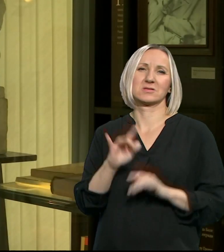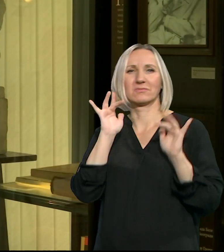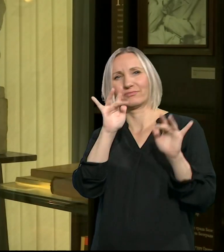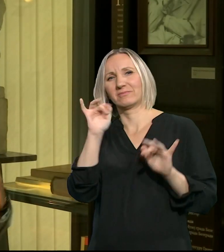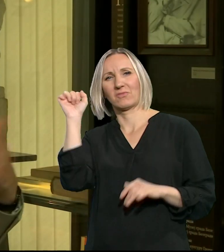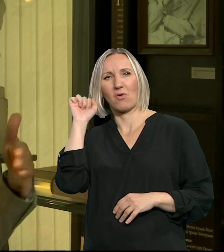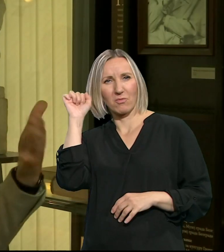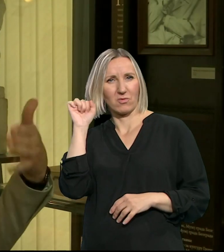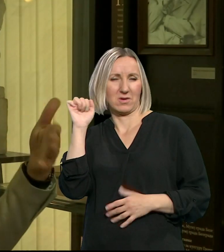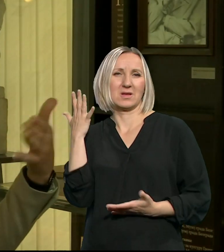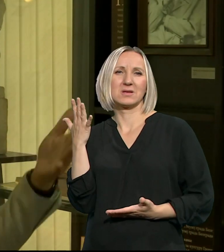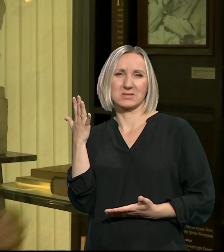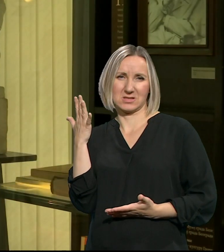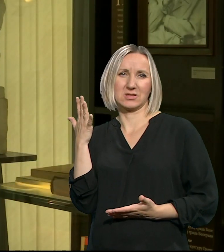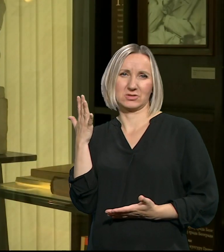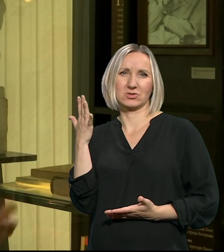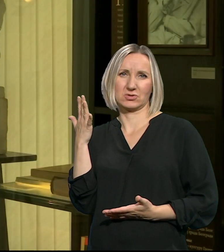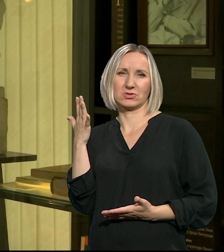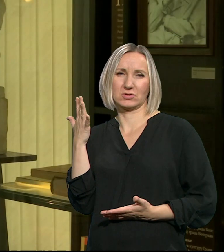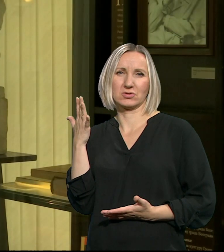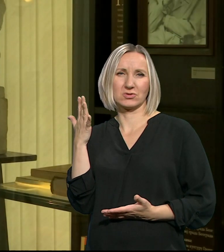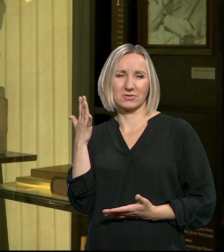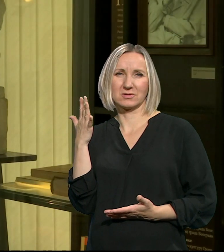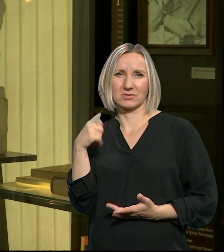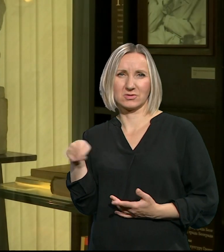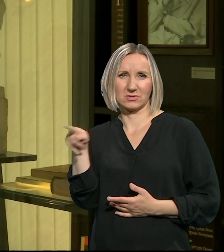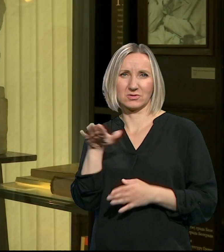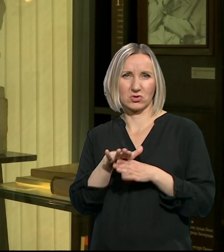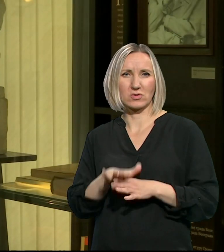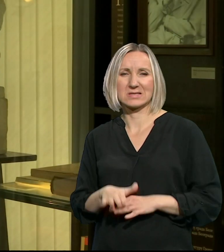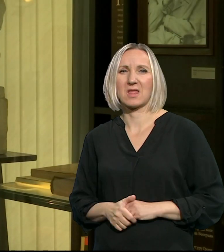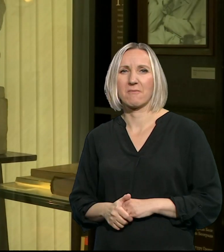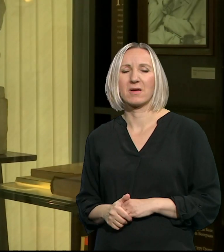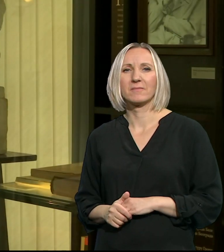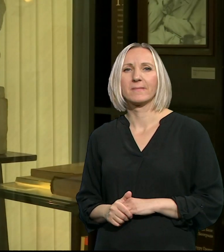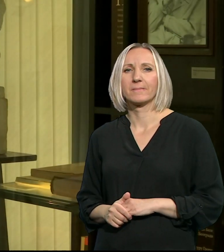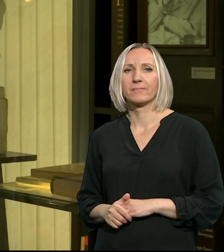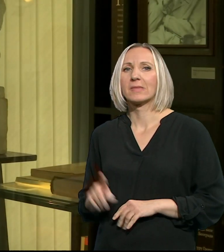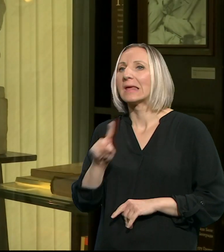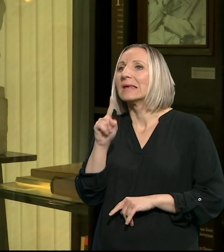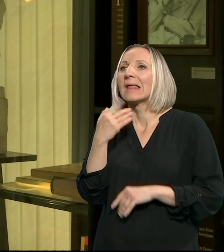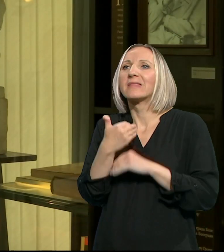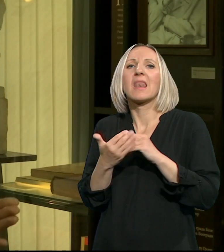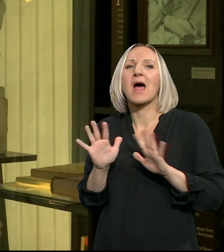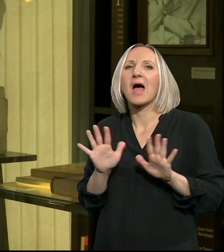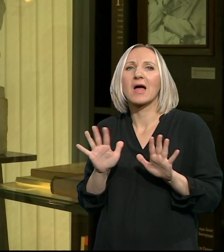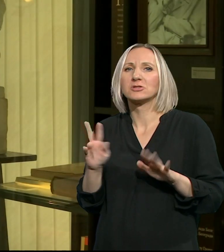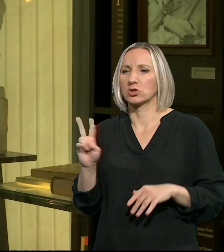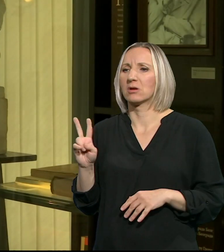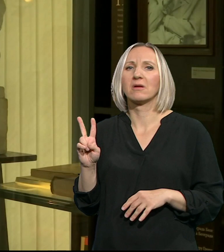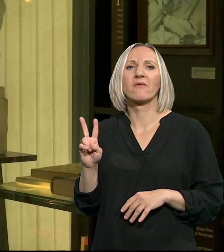tadašnje socijalističke, odnosno komunističke strukture. Oni ni na koji način zapravo nisu bili